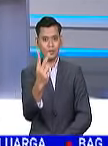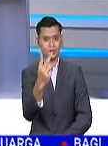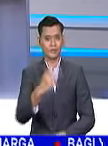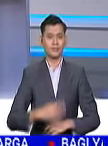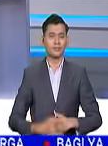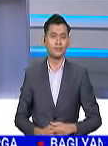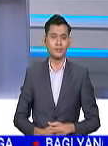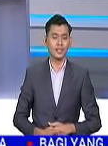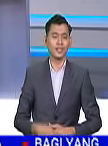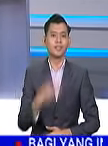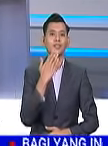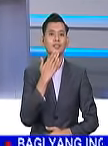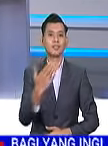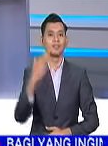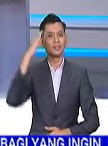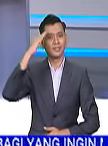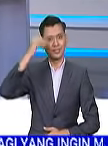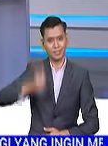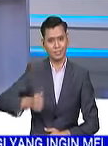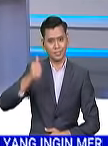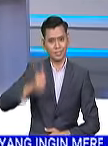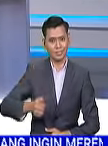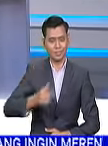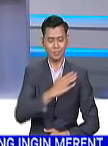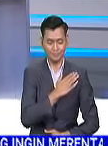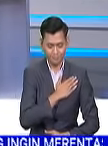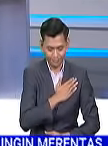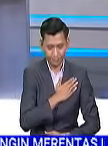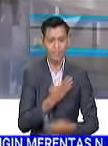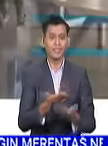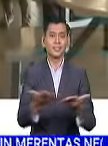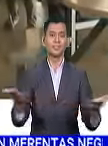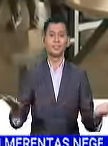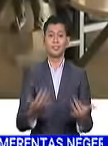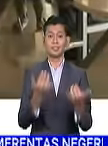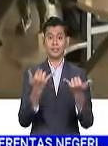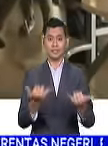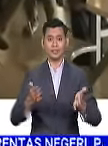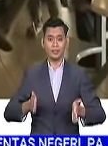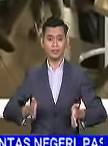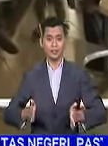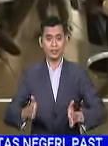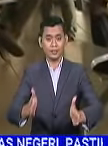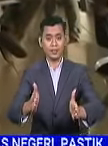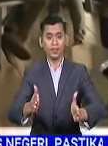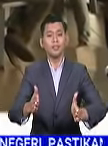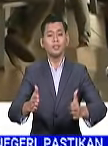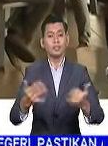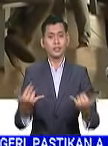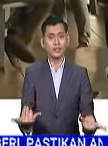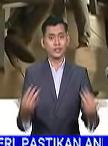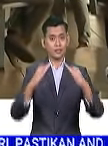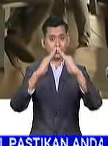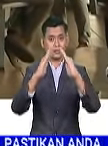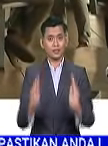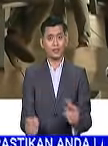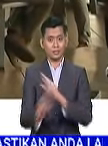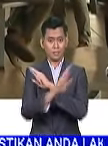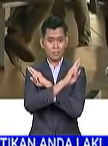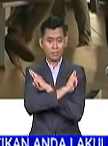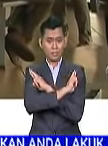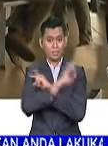Baik, terima kasih. Assalamualaikum dan salam sejahtera. Berlintas langsung dari RNR Gambang Kuantan untuk memberi